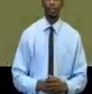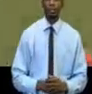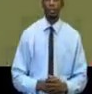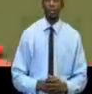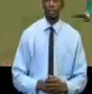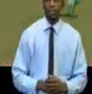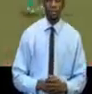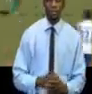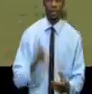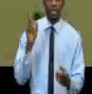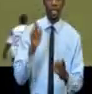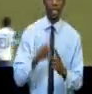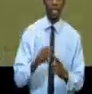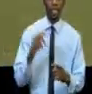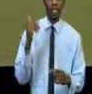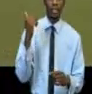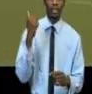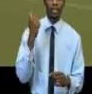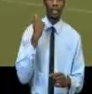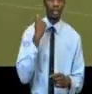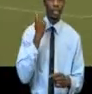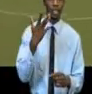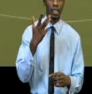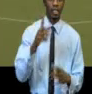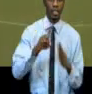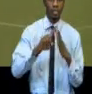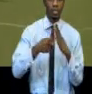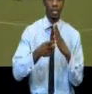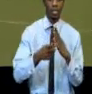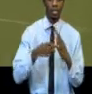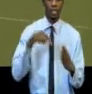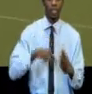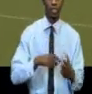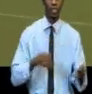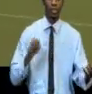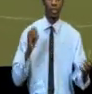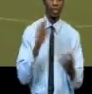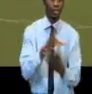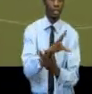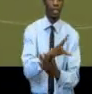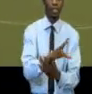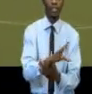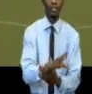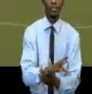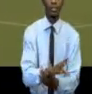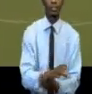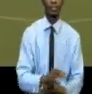C'est à la 13e minute que les Salésiens ouvrent le score grâce à Mecha Kelia, bien servi par Ben Malango.